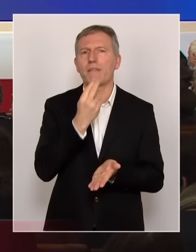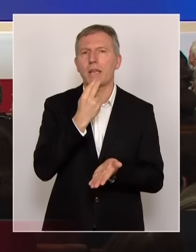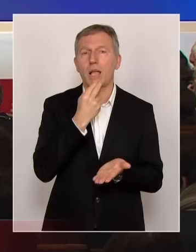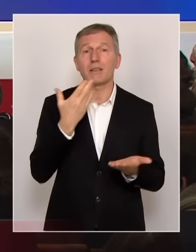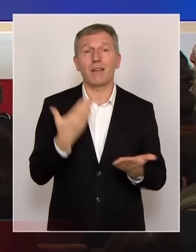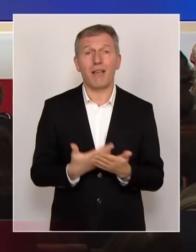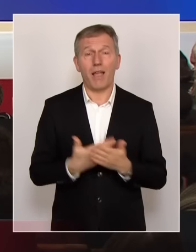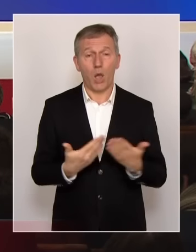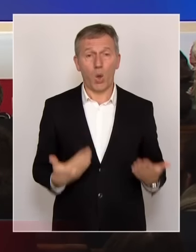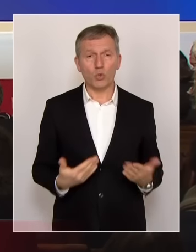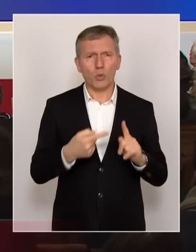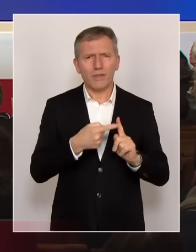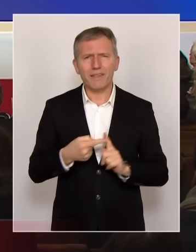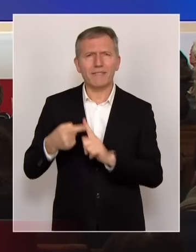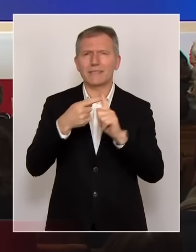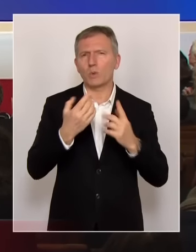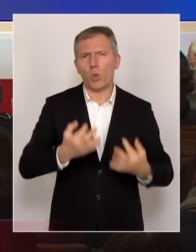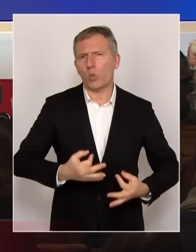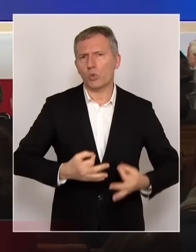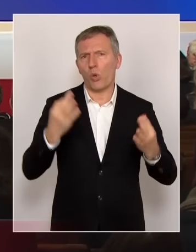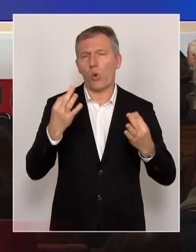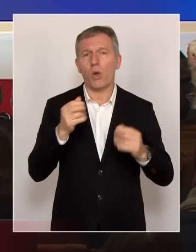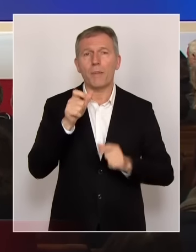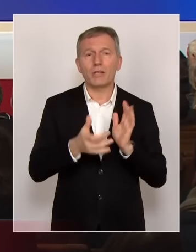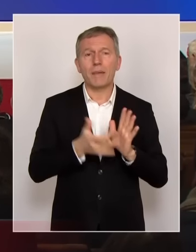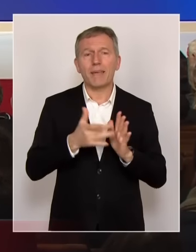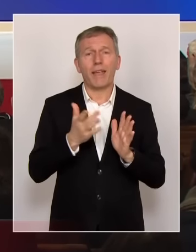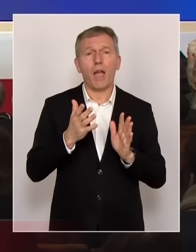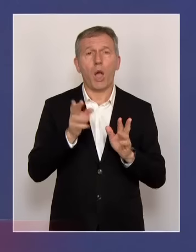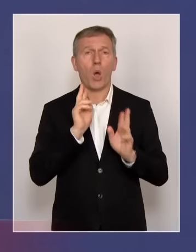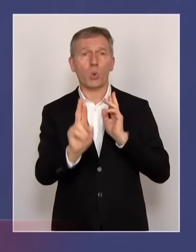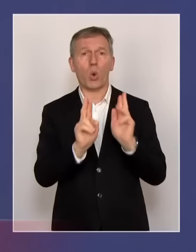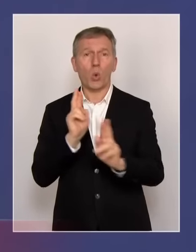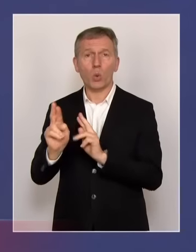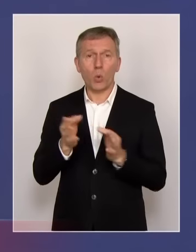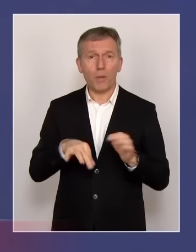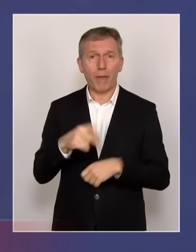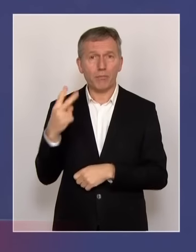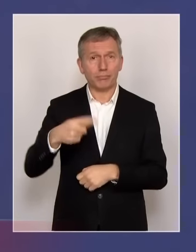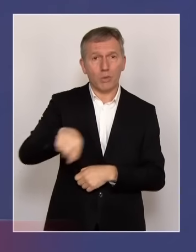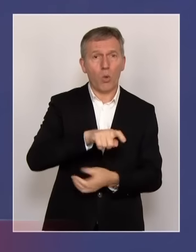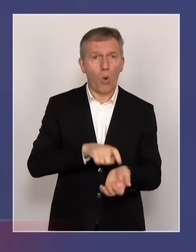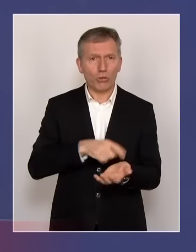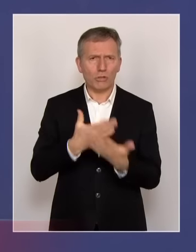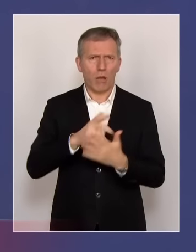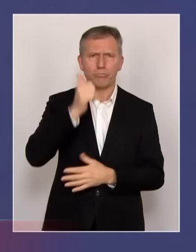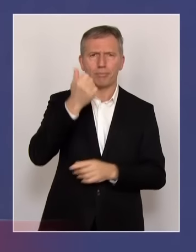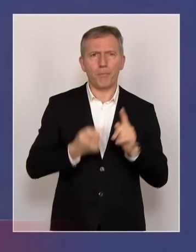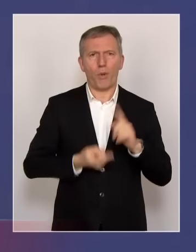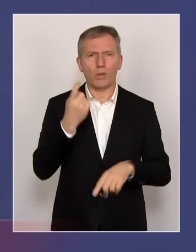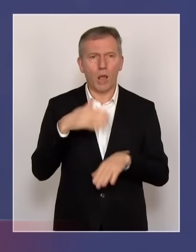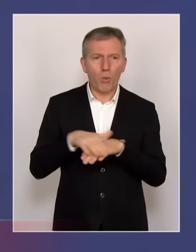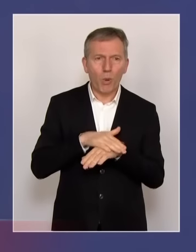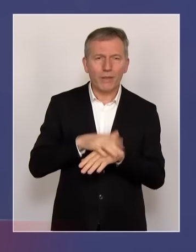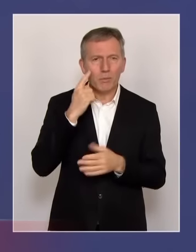nous ne sommes pas trop divisés. Le retour des migrants irréguliers dans le pays d'origine doit être un des axes clés sur notre politique